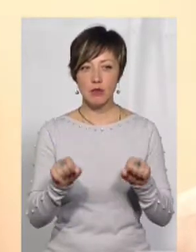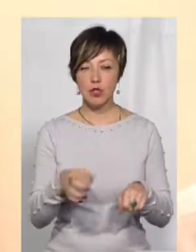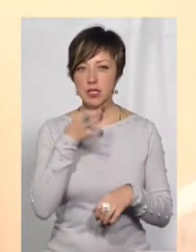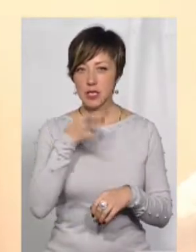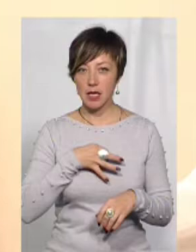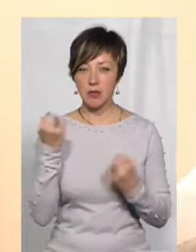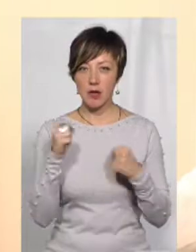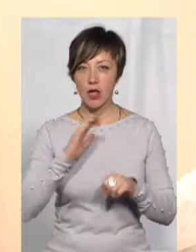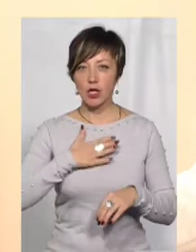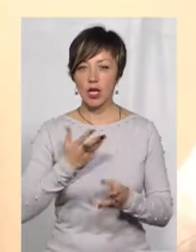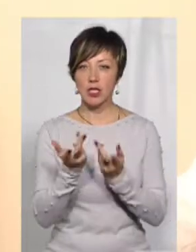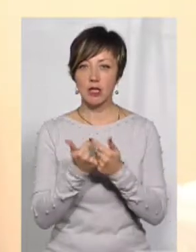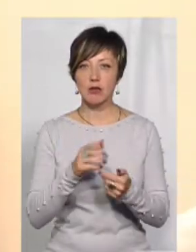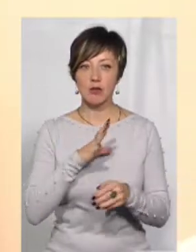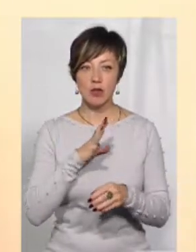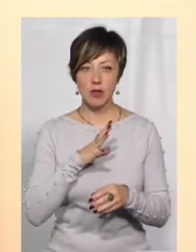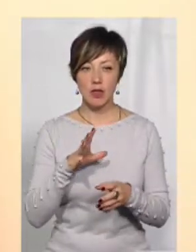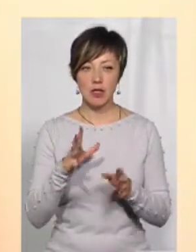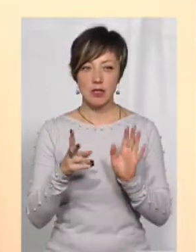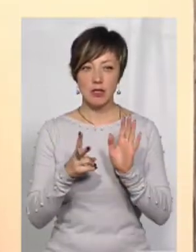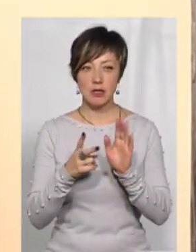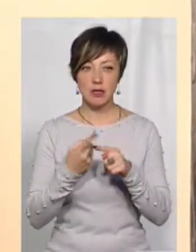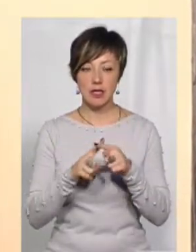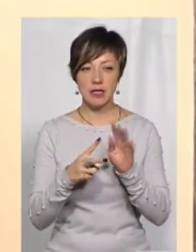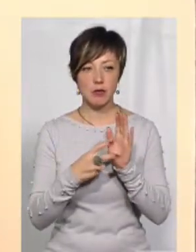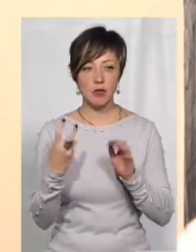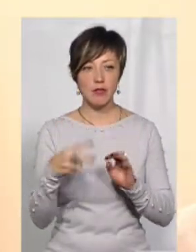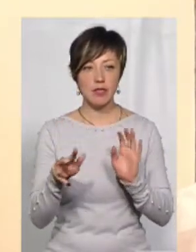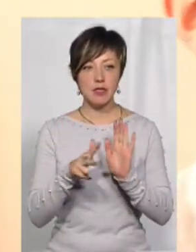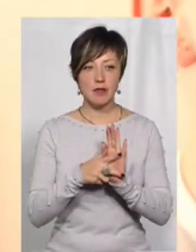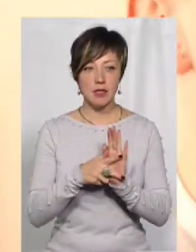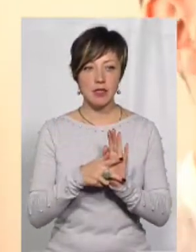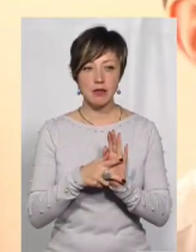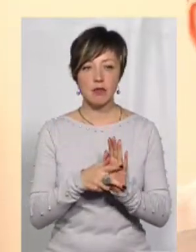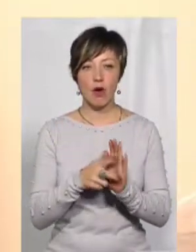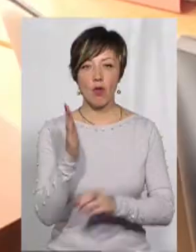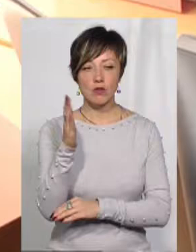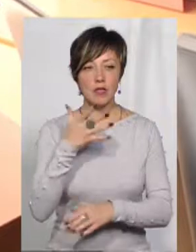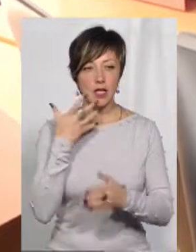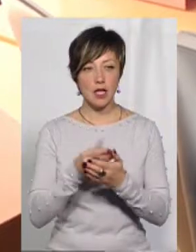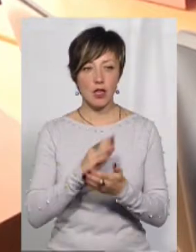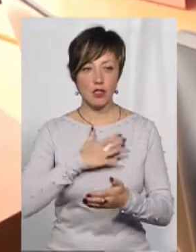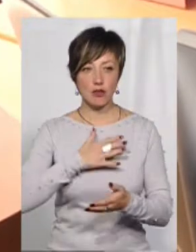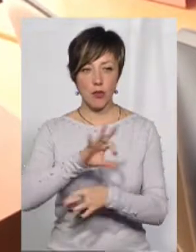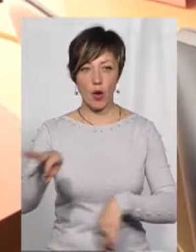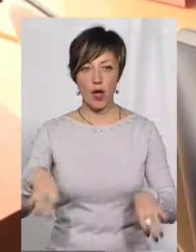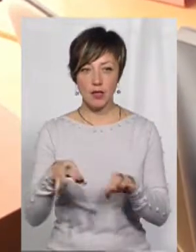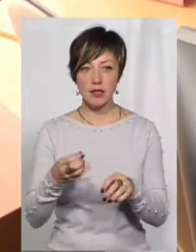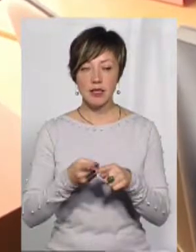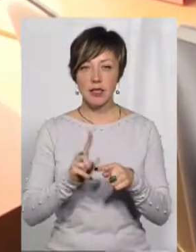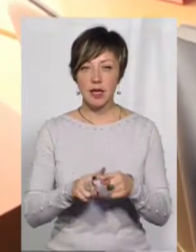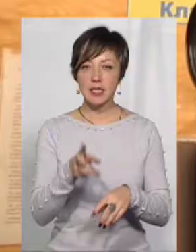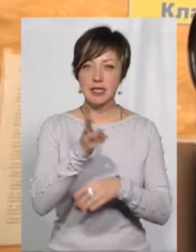перемогли. Наша кількість голосів, як ви можете побачити, 728 голосувало за наш проект. Ноутбук, кільцеве світло,